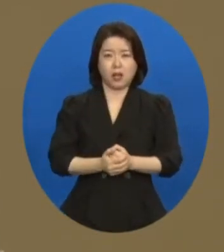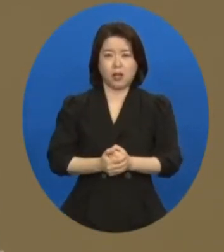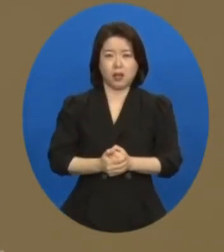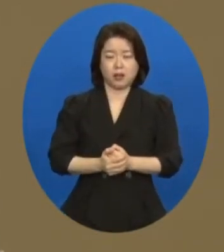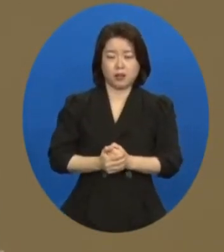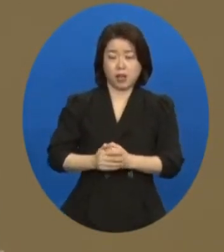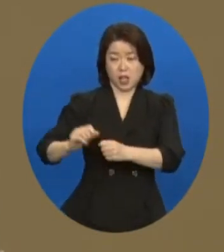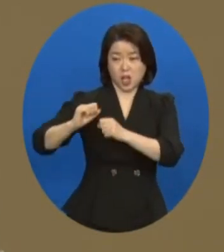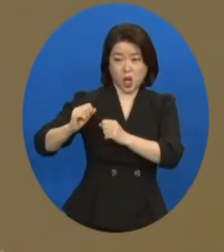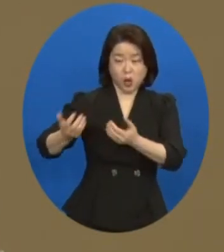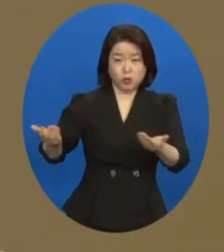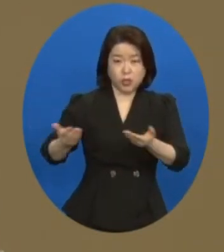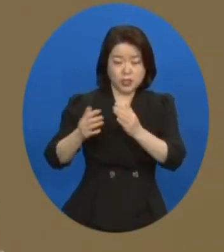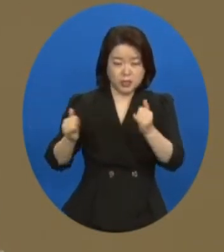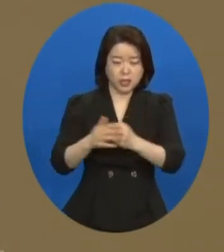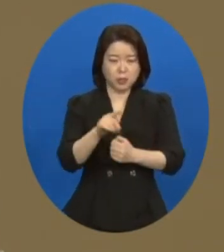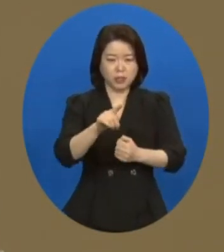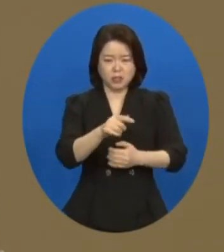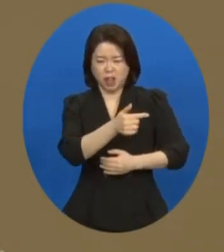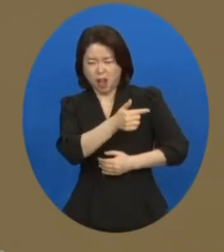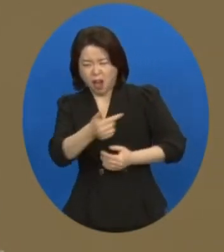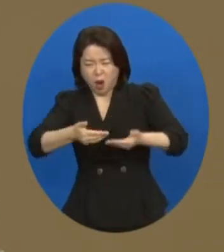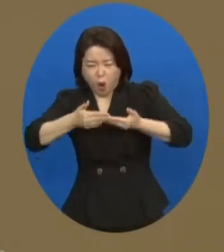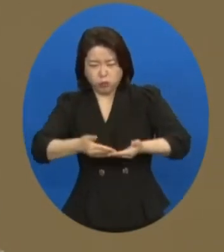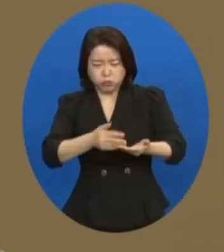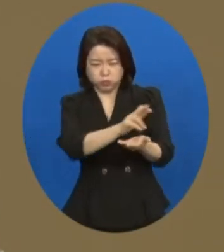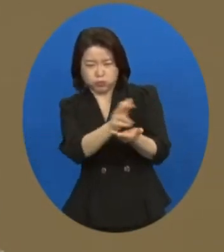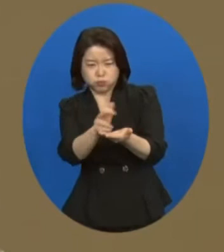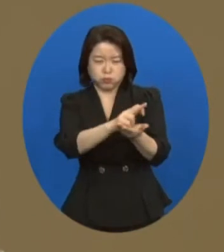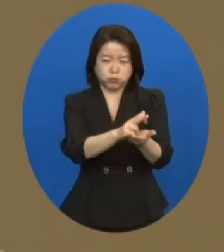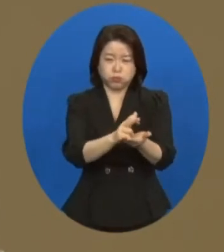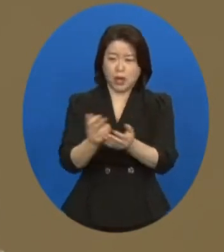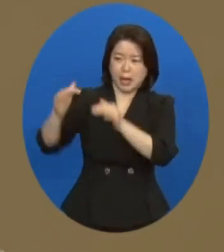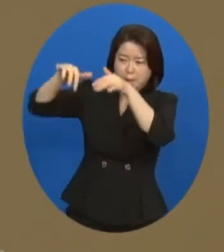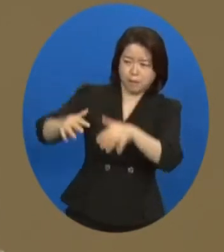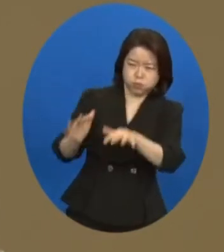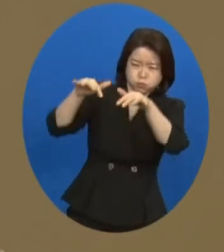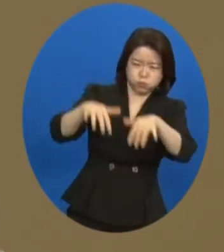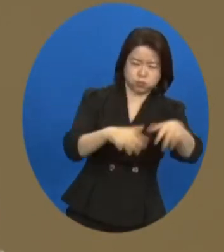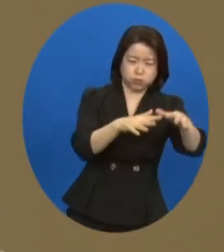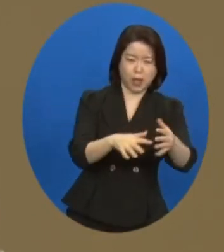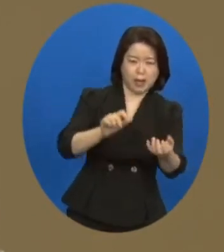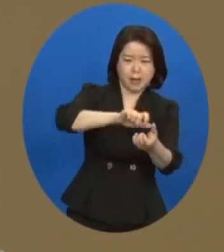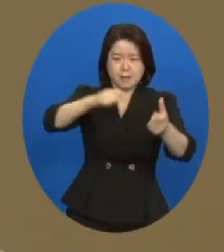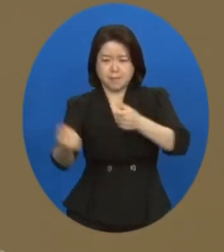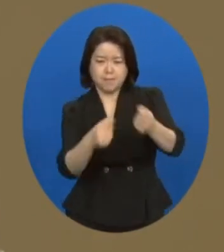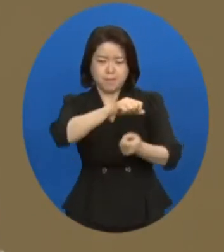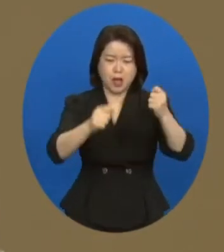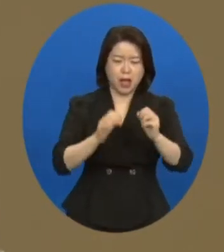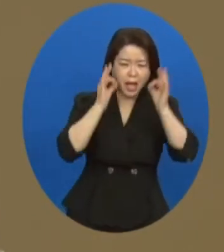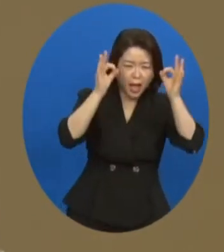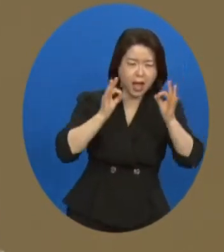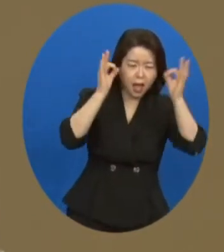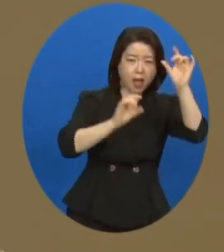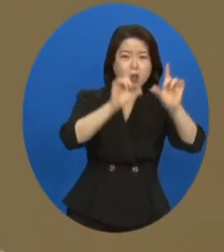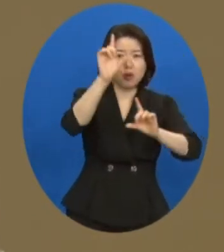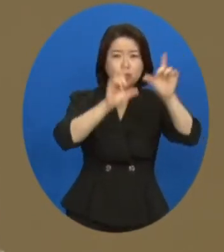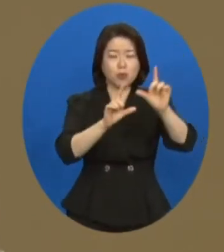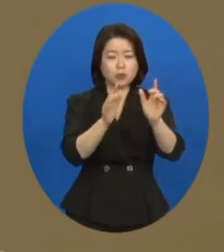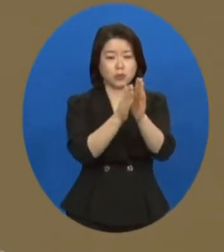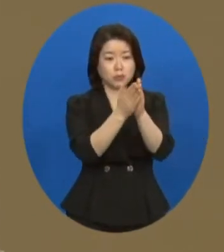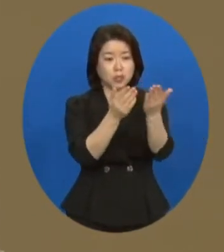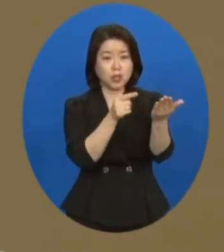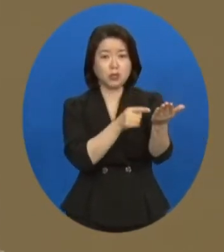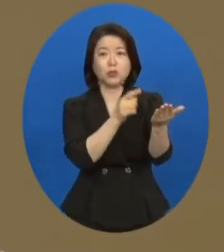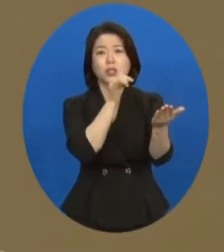그 육중한 대포를 풍랑 중에 어떻든지 고정 시키려고 애를 쓰는 장면이 그 소설 속의